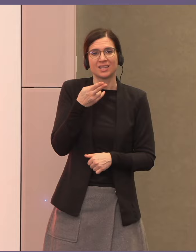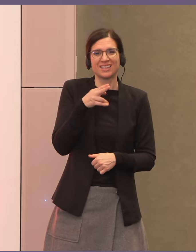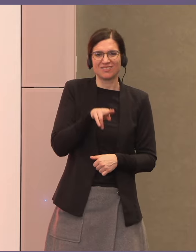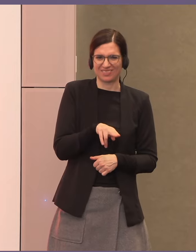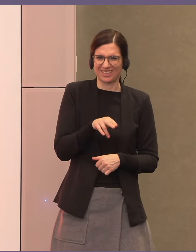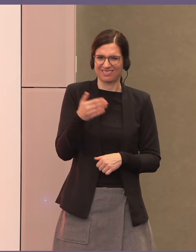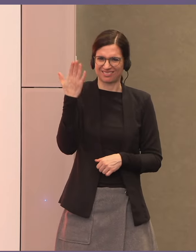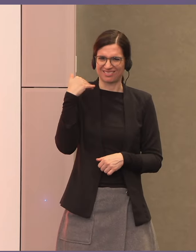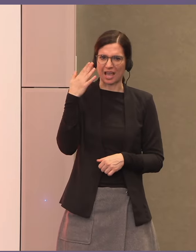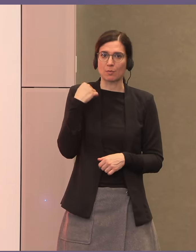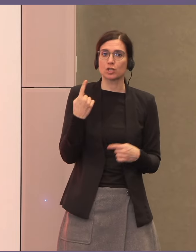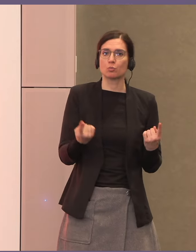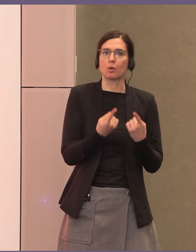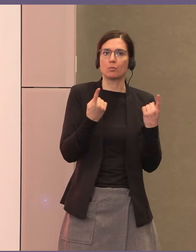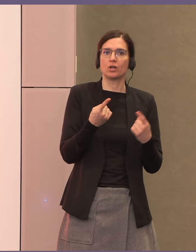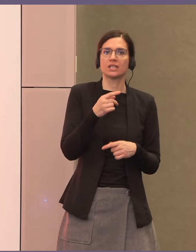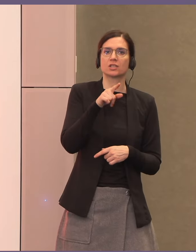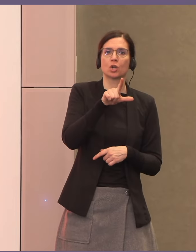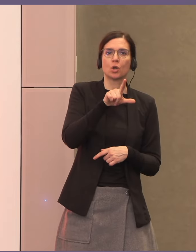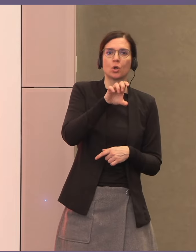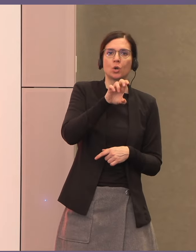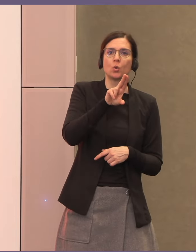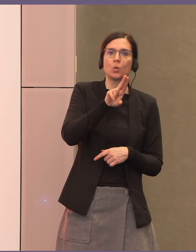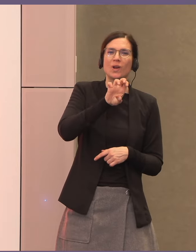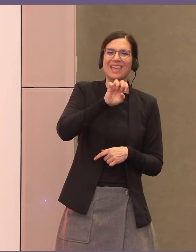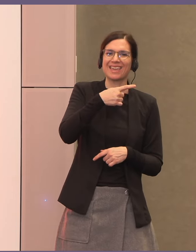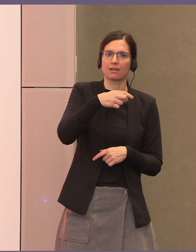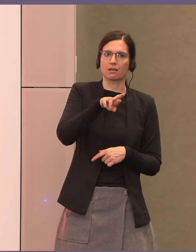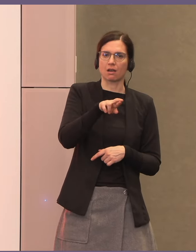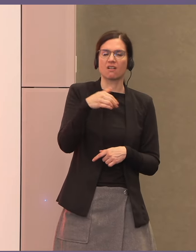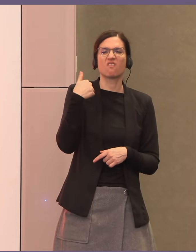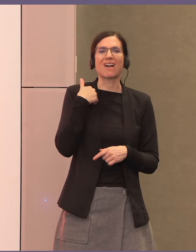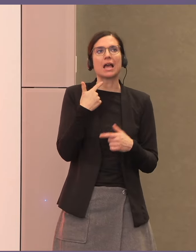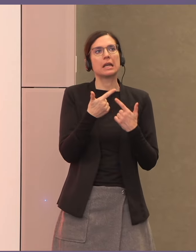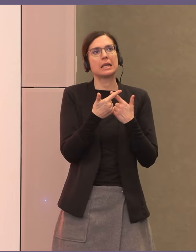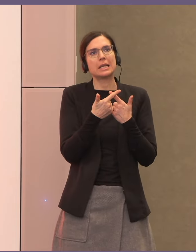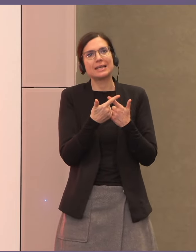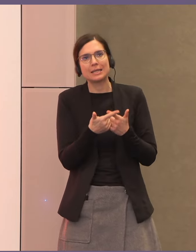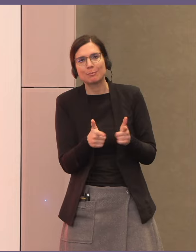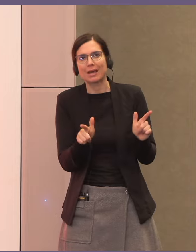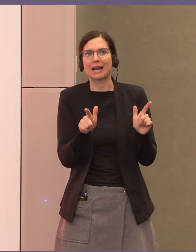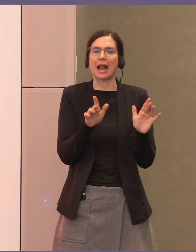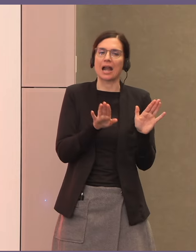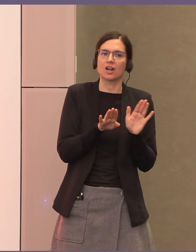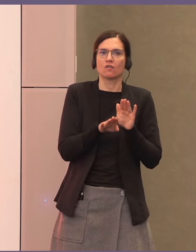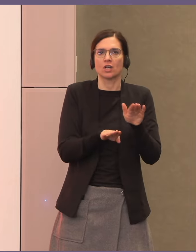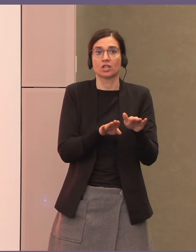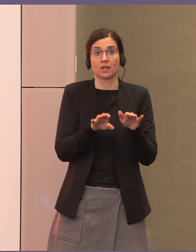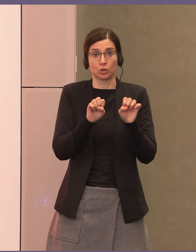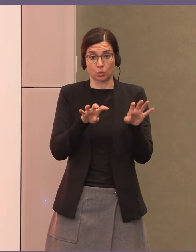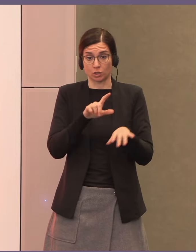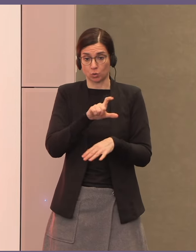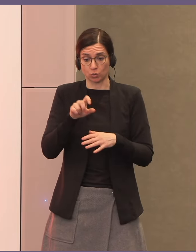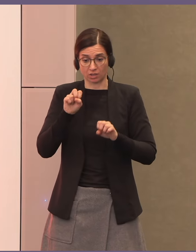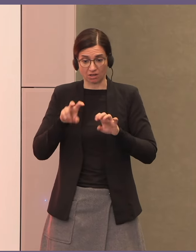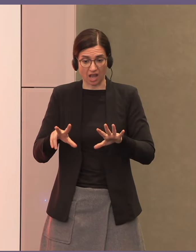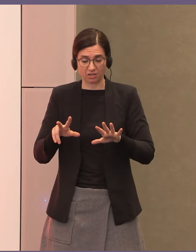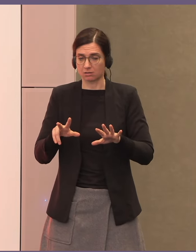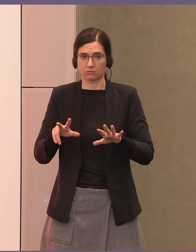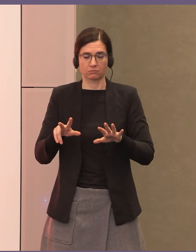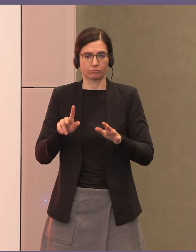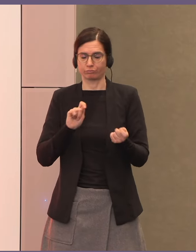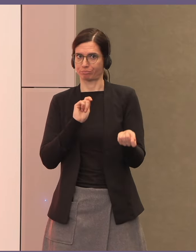Luegers, erlauben Sie mir die Saloppheit nochmal, eher liberal, eher fortschrittlich. Nach 1918 war das tatsächlich genau